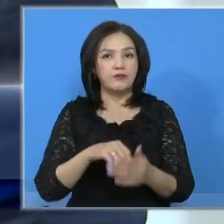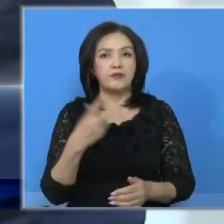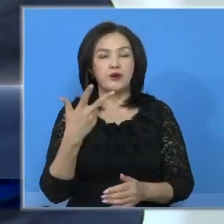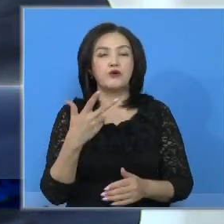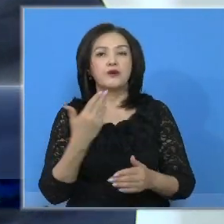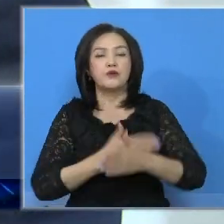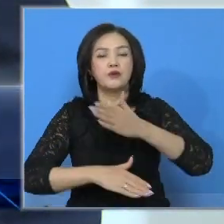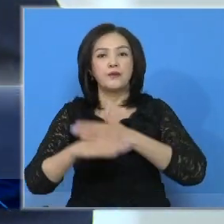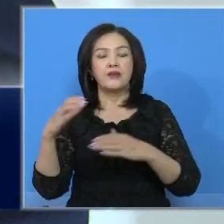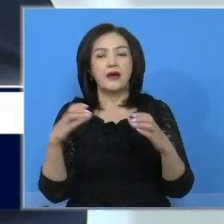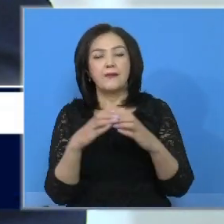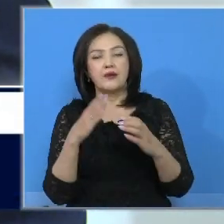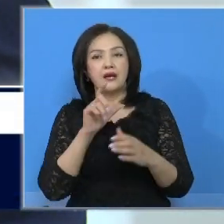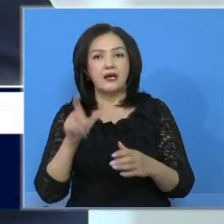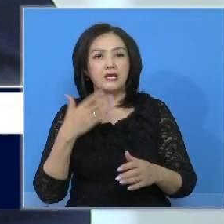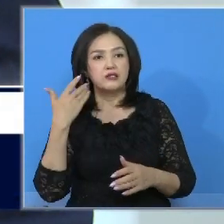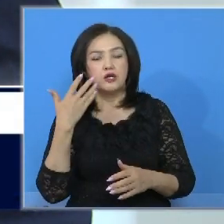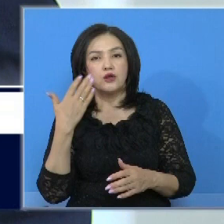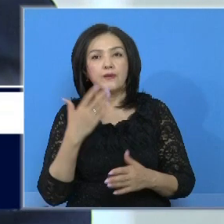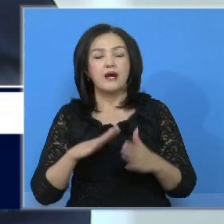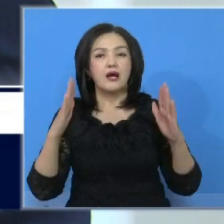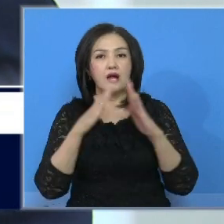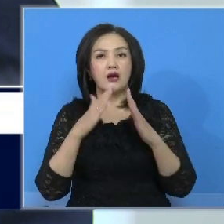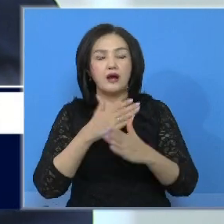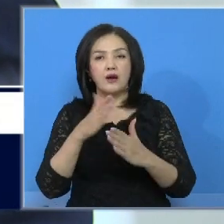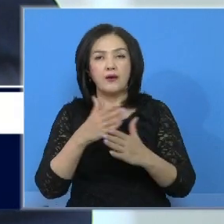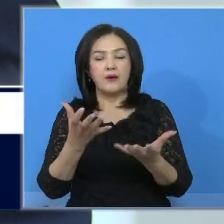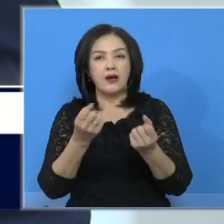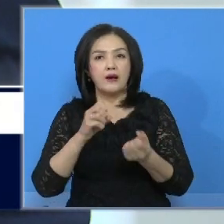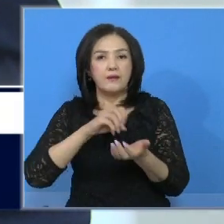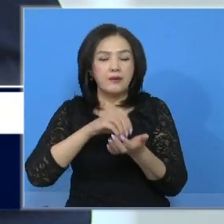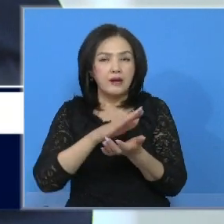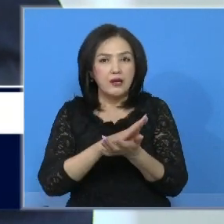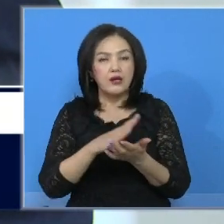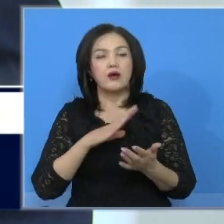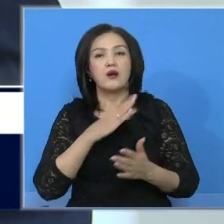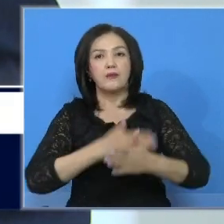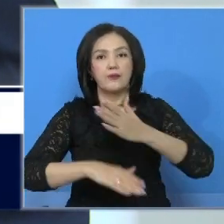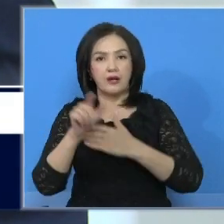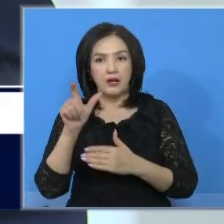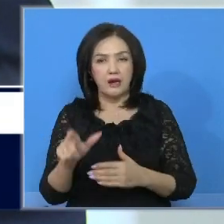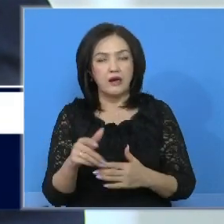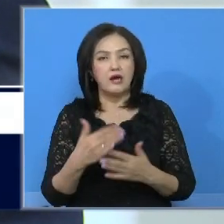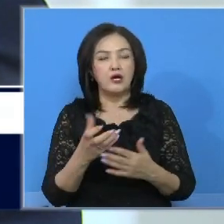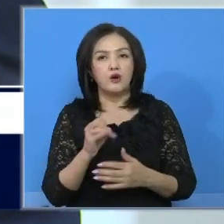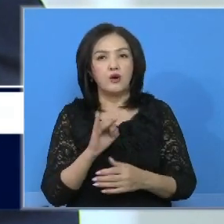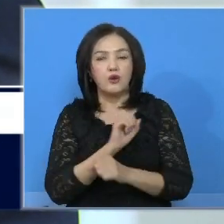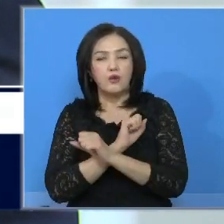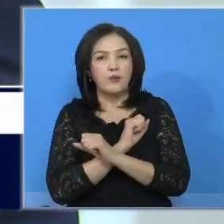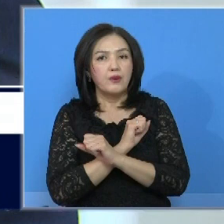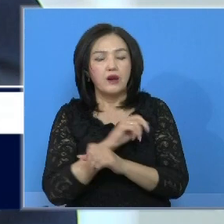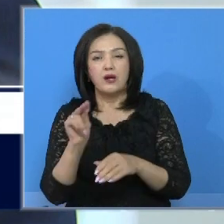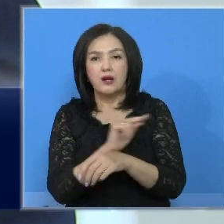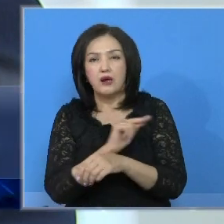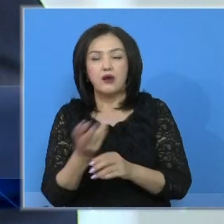топтағы мүгедектері бар азаматтарды жеңілдетілген тұрғын үй алу үшін есепке қою. Мүгедектігі бар азаматтар мен санаторлық курорттық